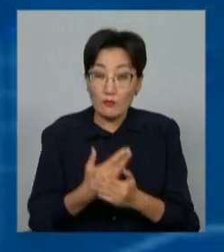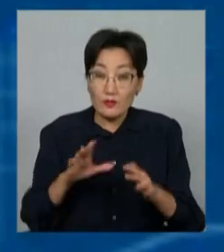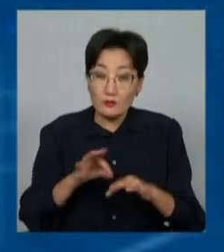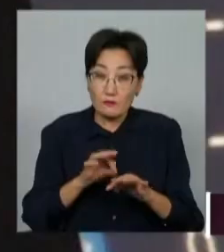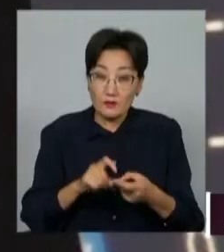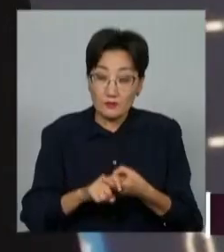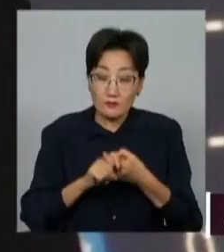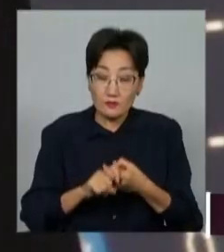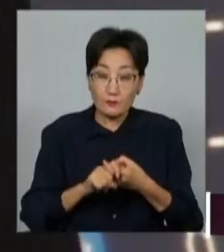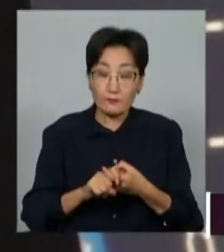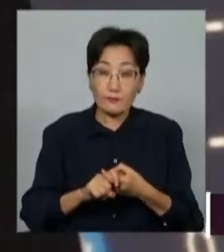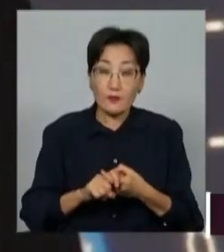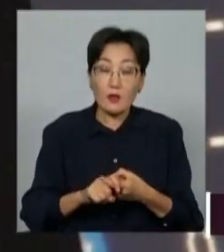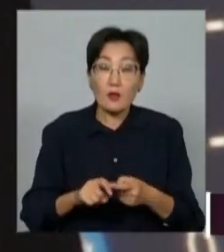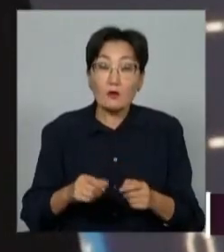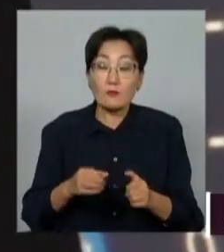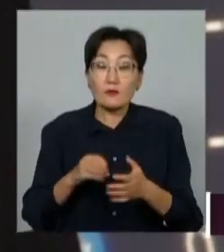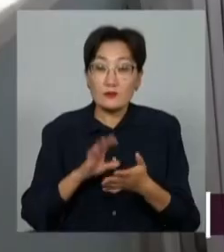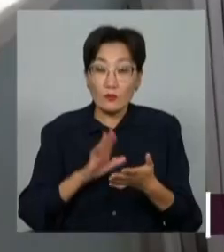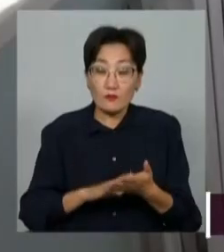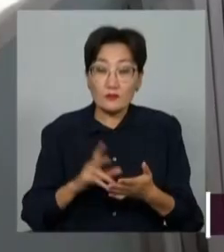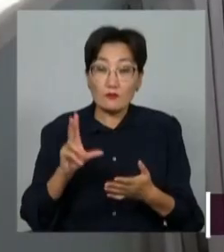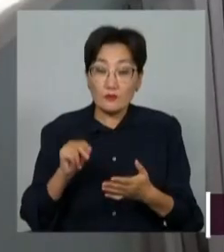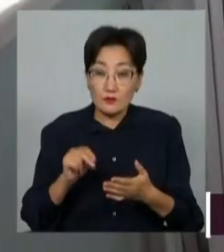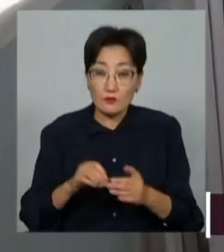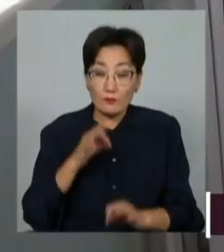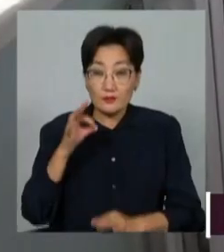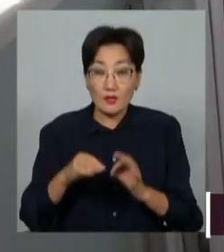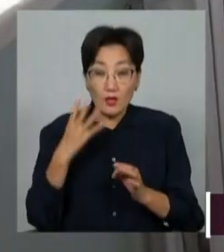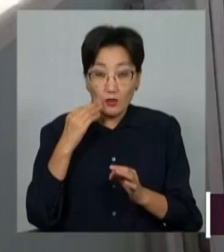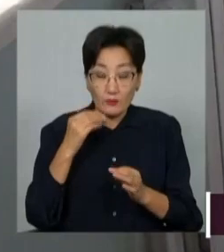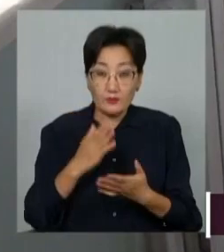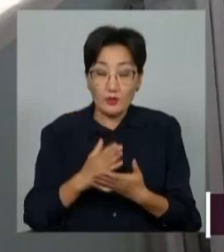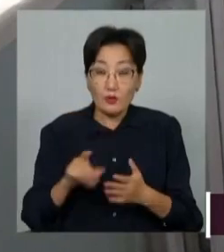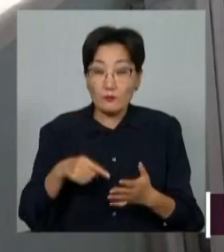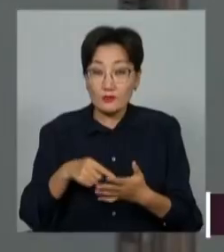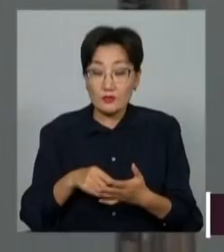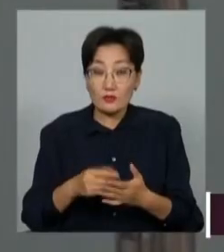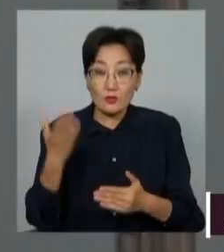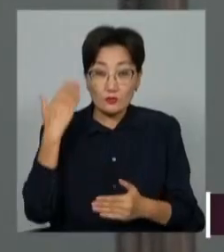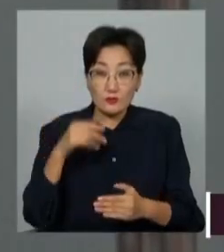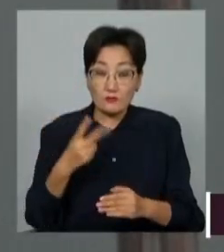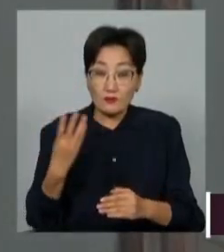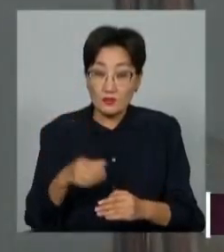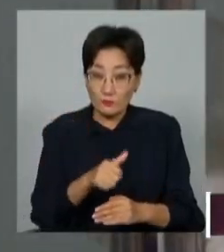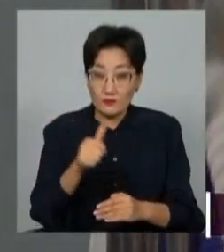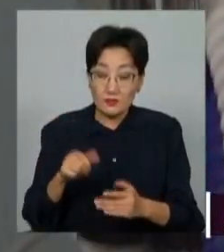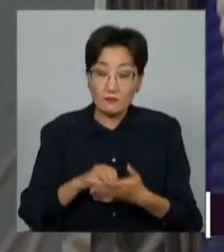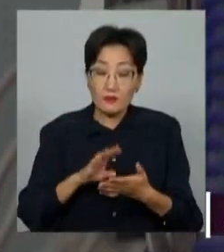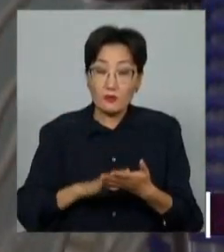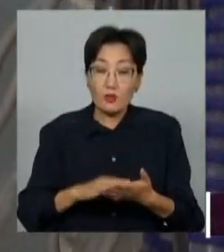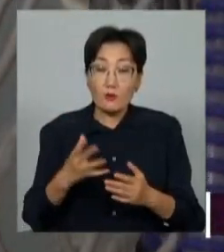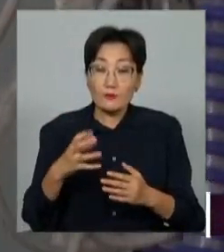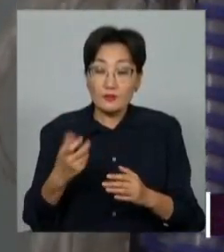случаев заражения коронавирусом. В лидерах по количеству суточного прироста Алматы. В мегаполисе за прошедшие 24 часа